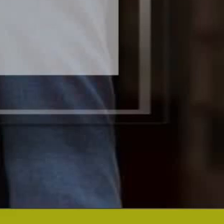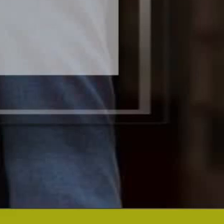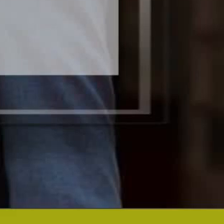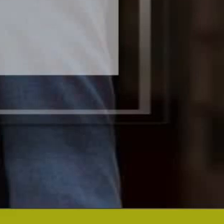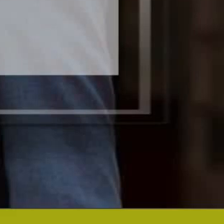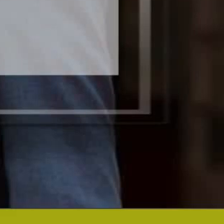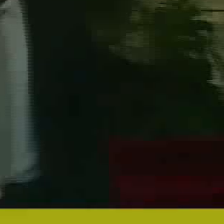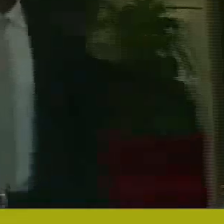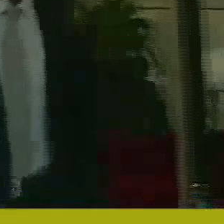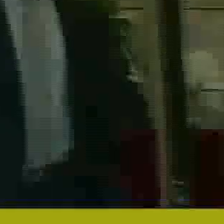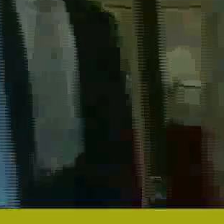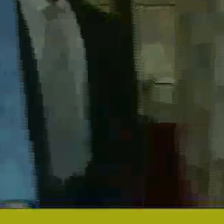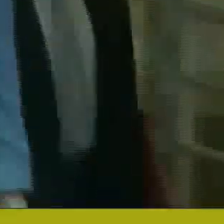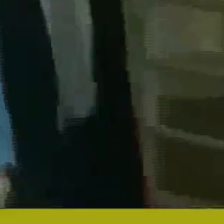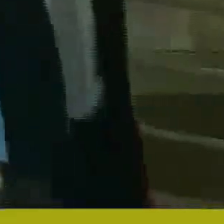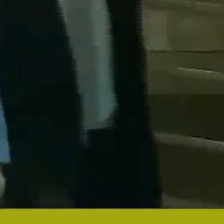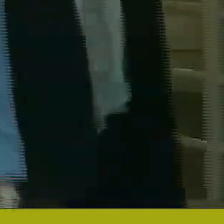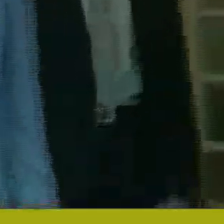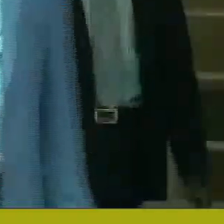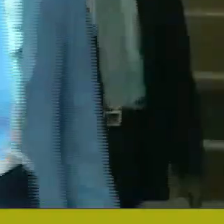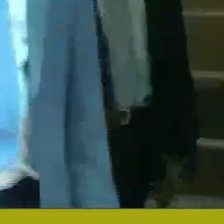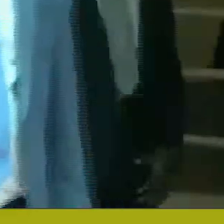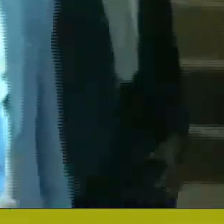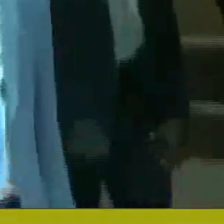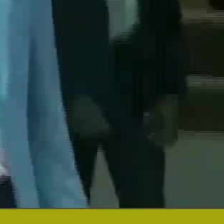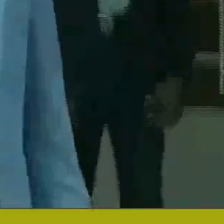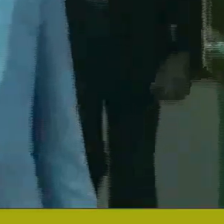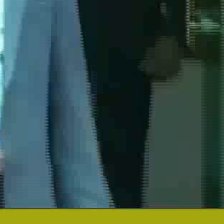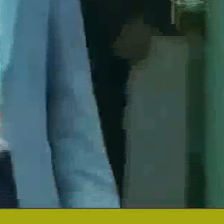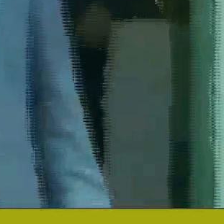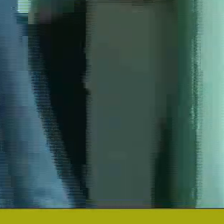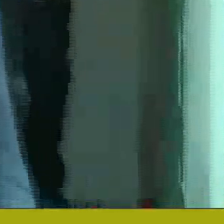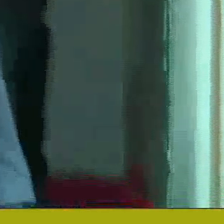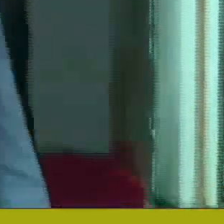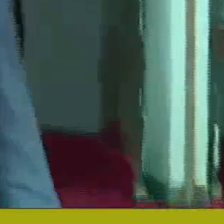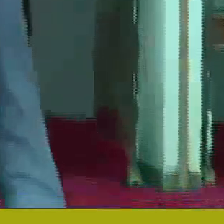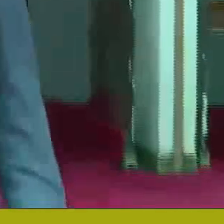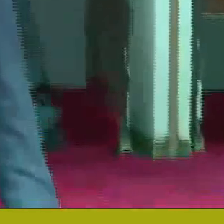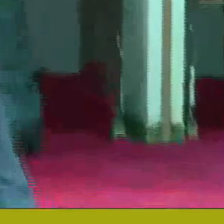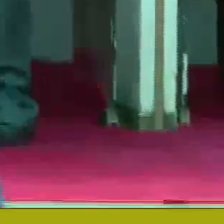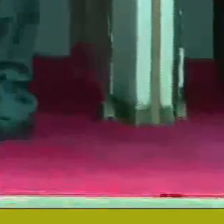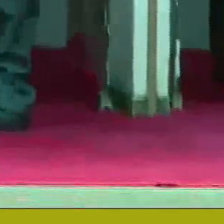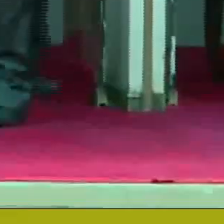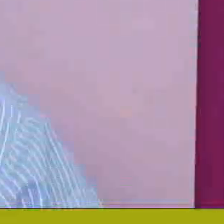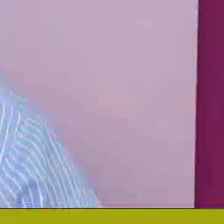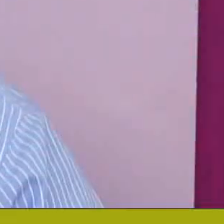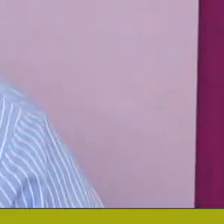pamoja, basi hilo litaafikiwa pasi na kubuni nafasi kwa ajili ya kujumuisha viongozi wa upinzani